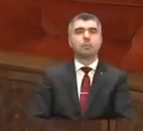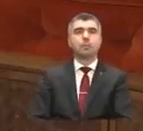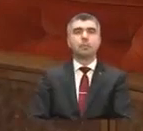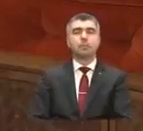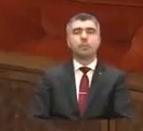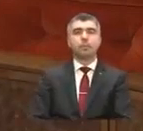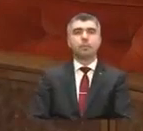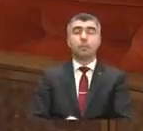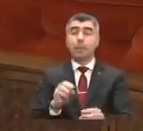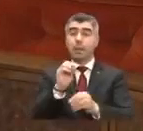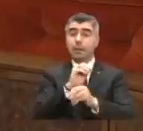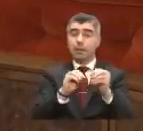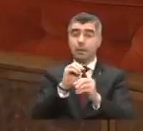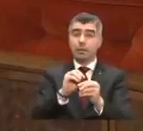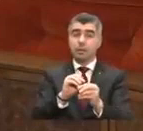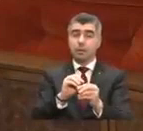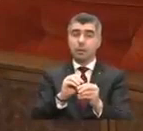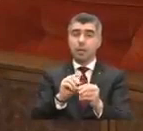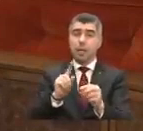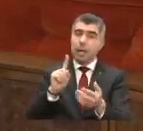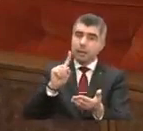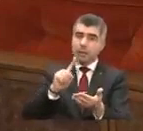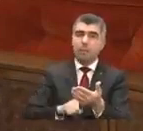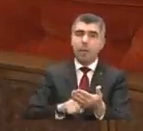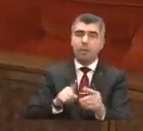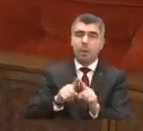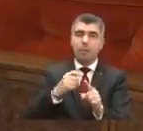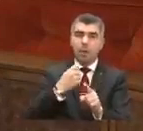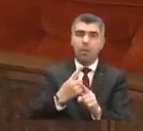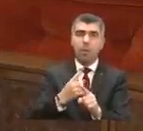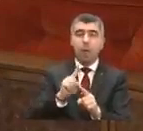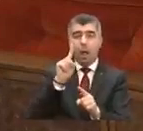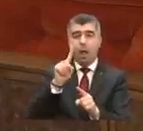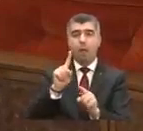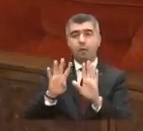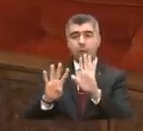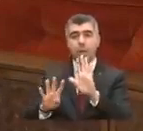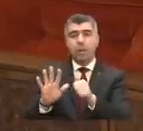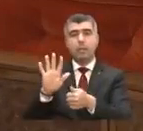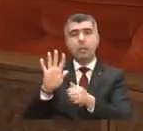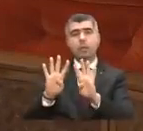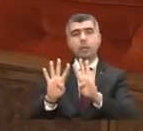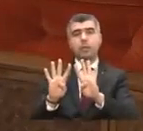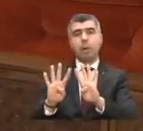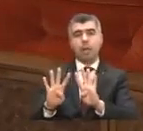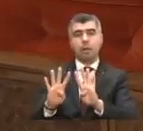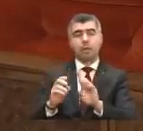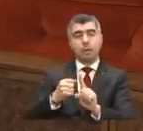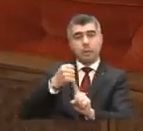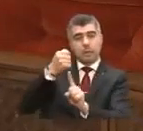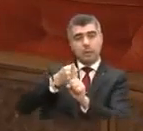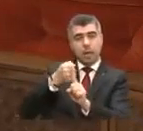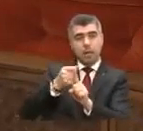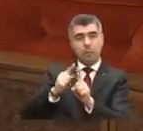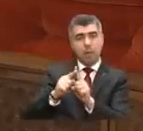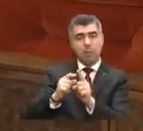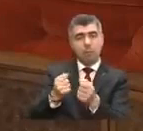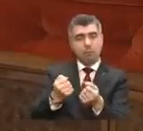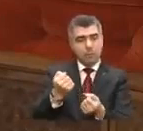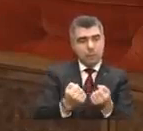وقد تم اعتماد عدد من المبادرات منذ سنة 1986 من أجل إصلاح قطاع النقل بالعالم